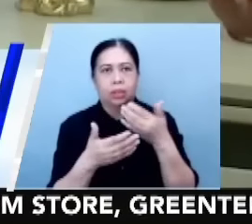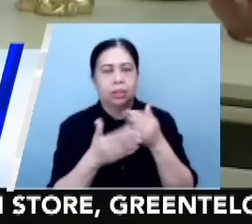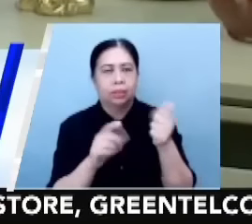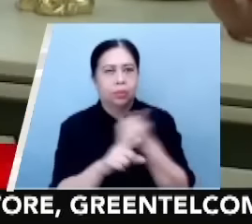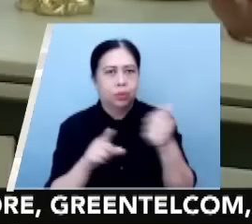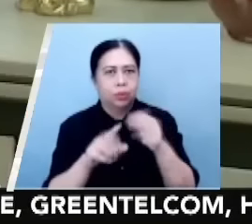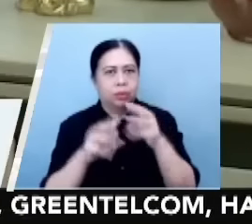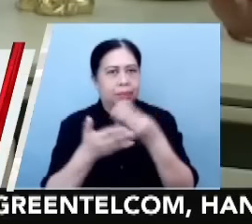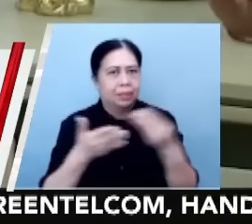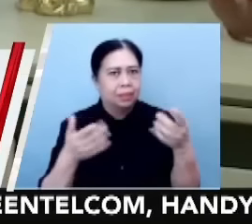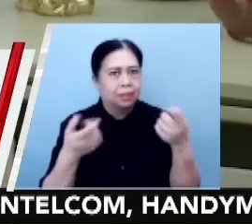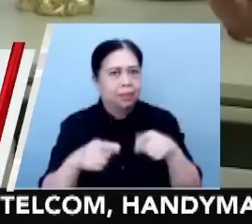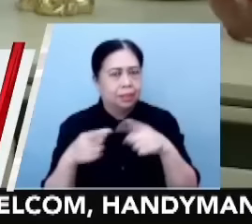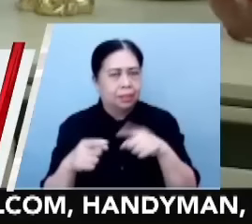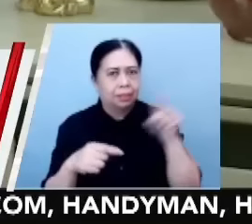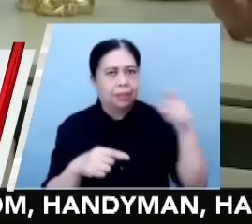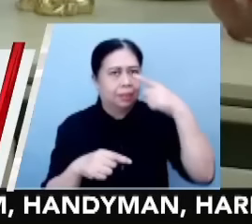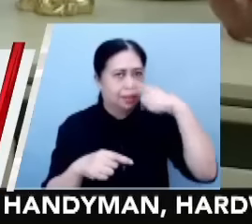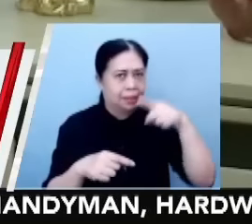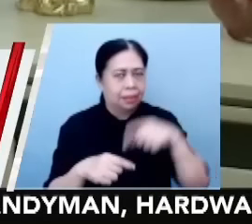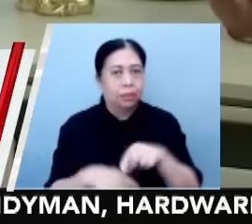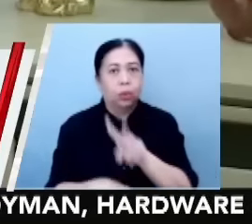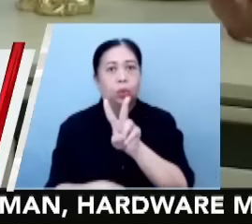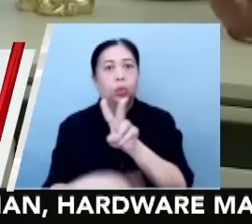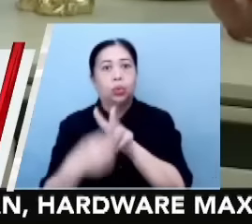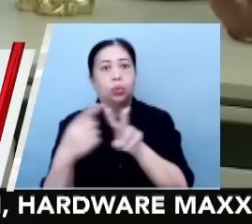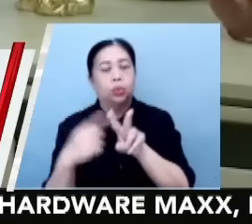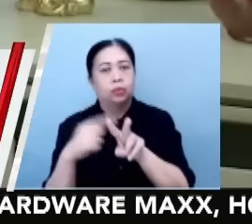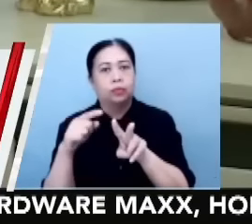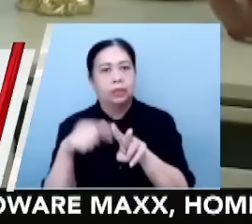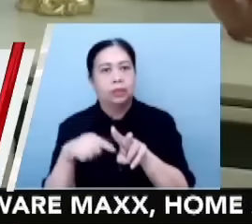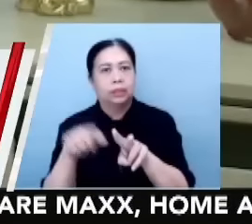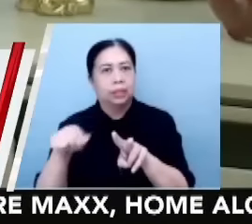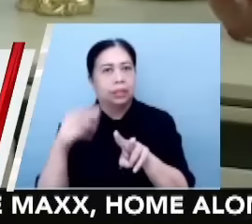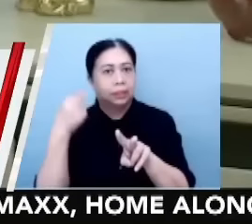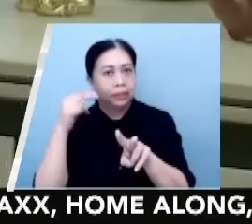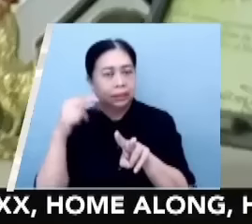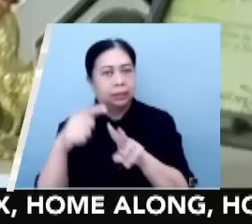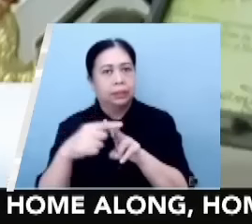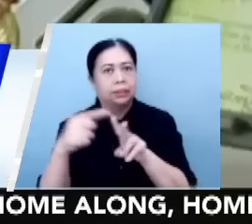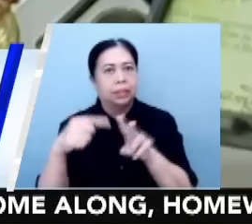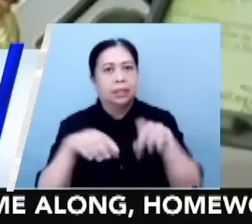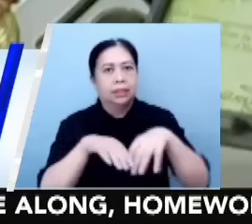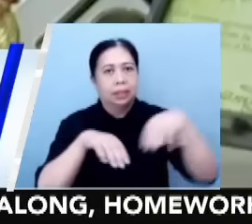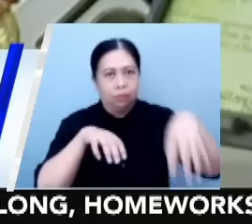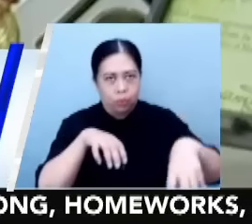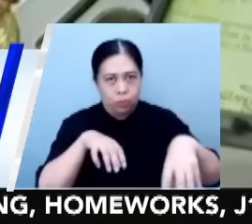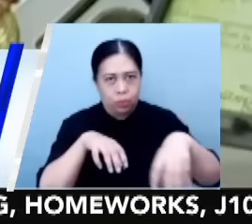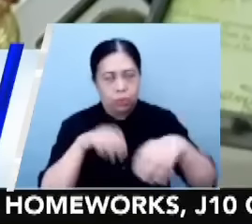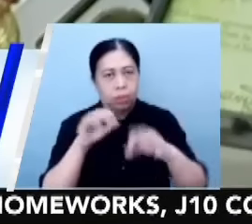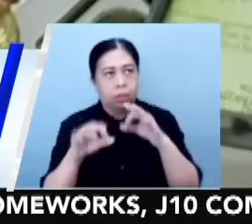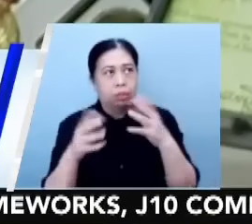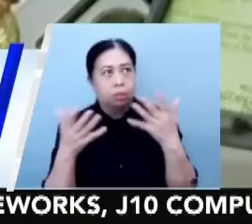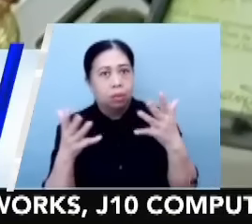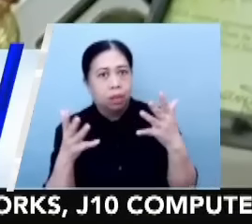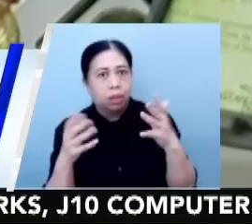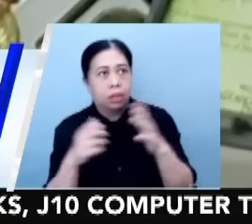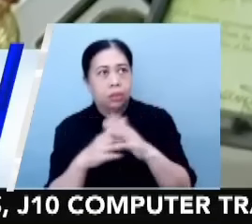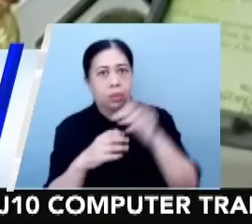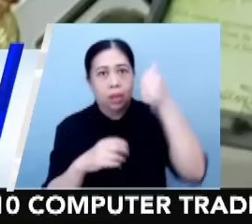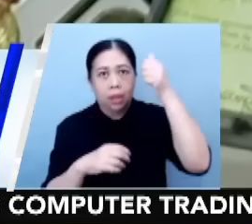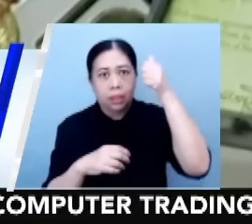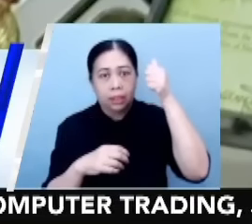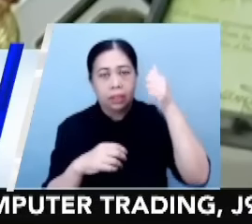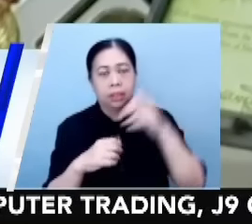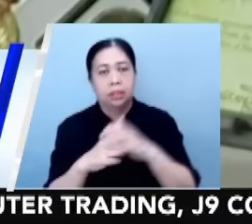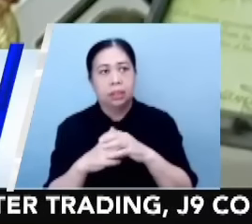yung batang biktima dito isa yung pamangkin at isang kapitbahay kapag wala yung aunti na